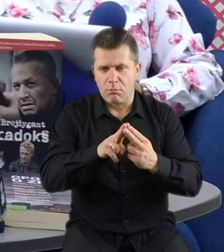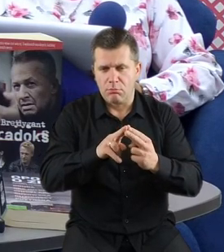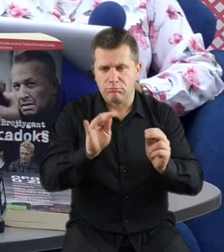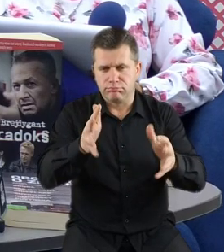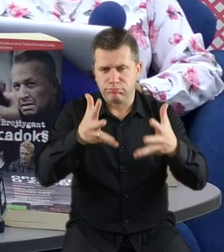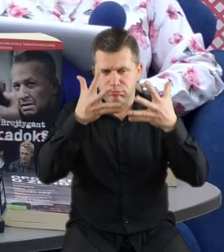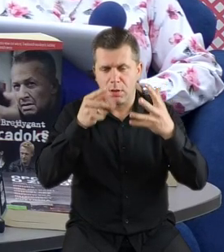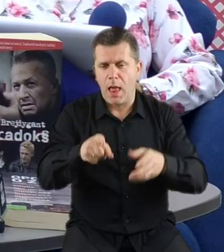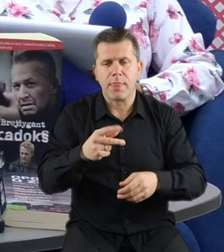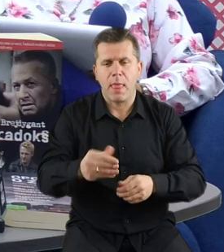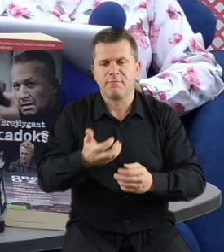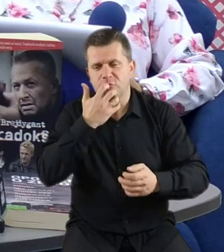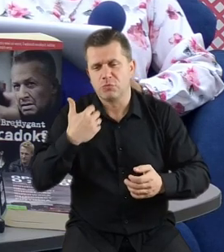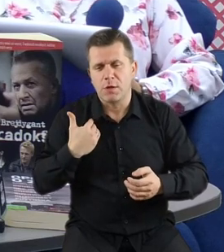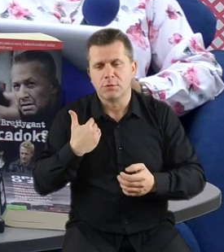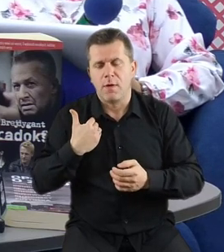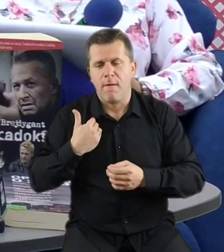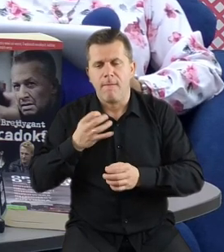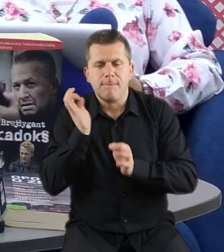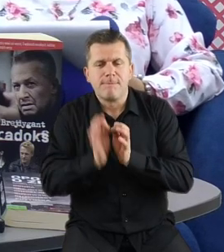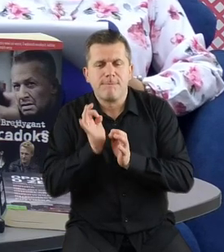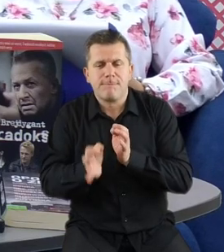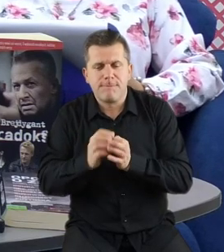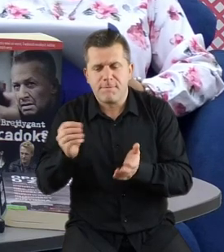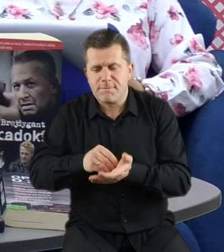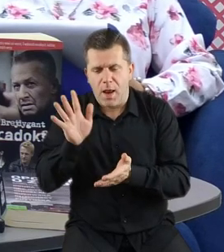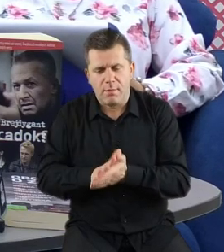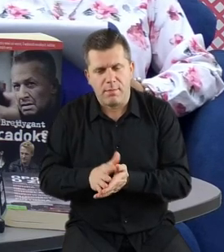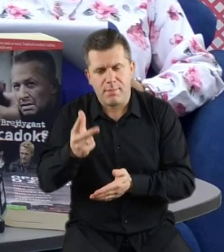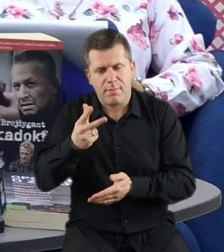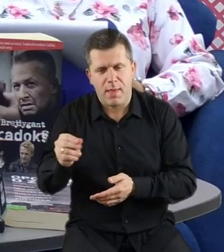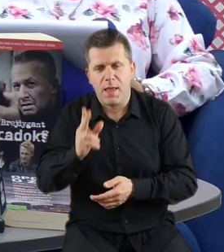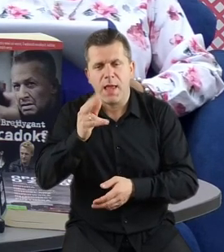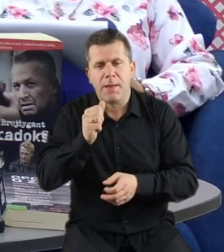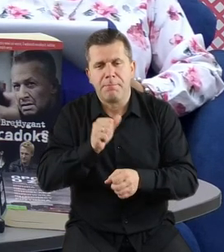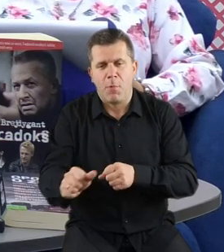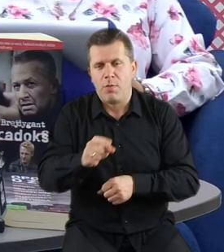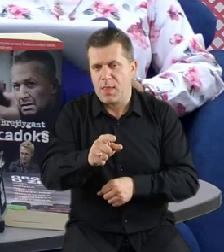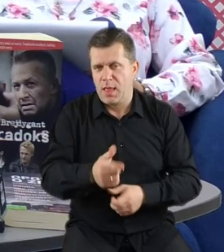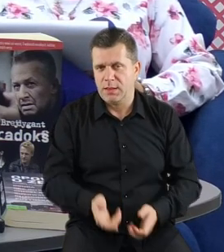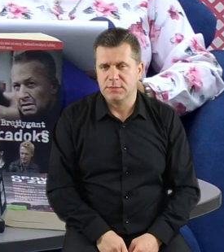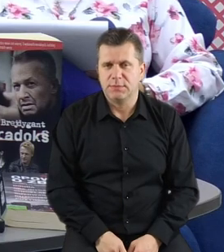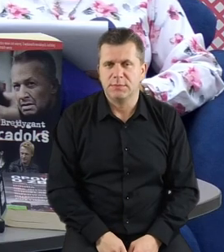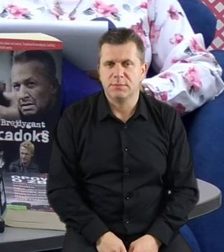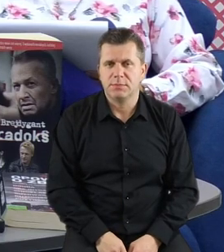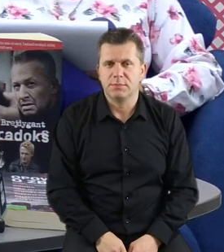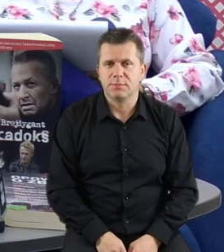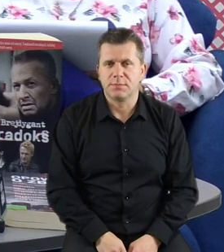nią, a nie z tego, że on ją matematycznie sobie wcześniej w kajecie zanotował, kim ona jest.